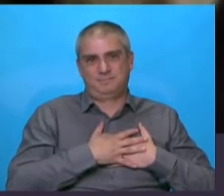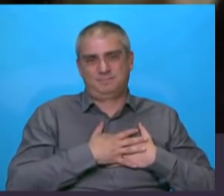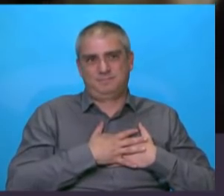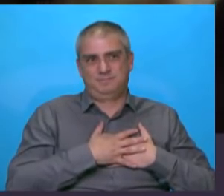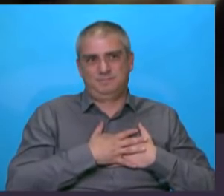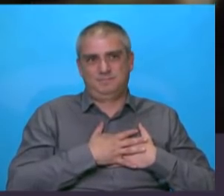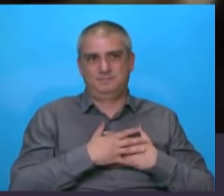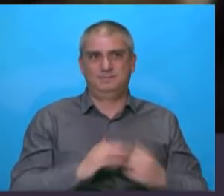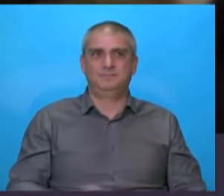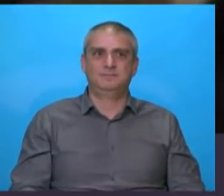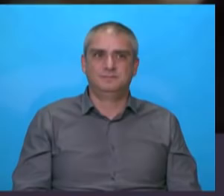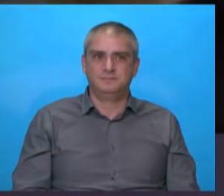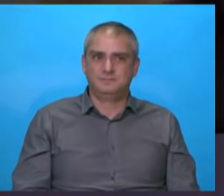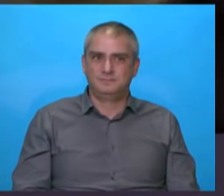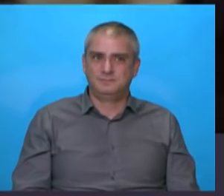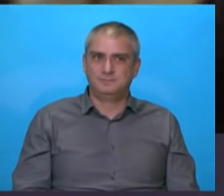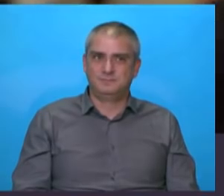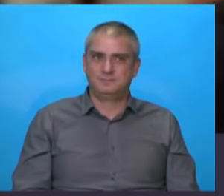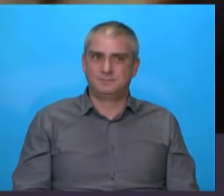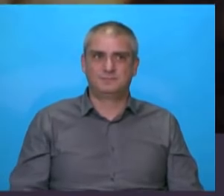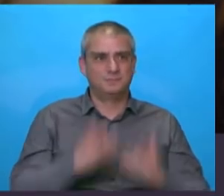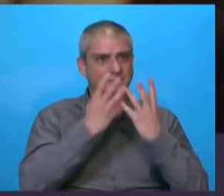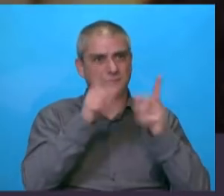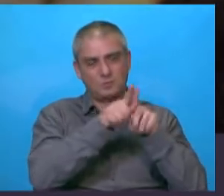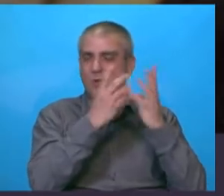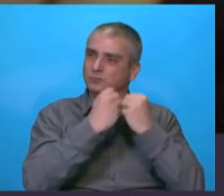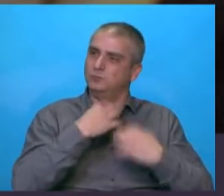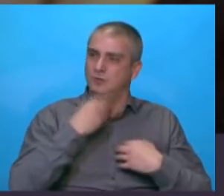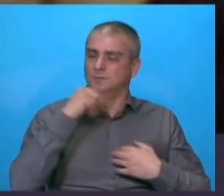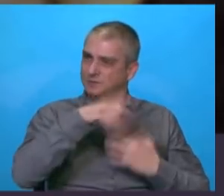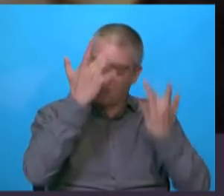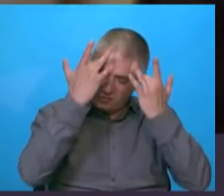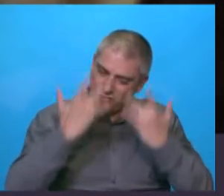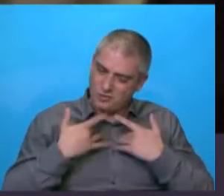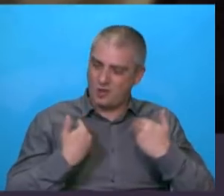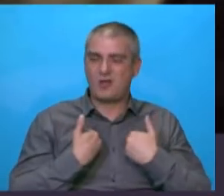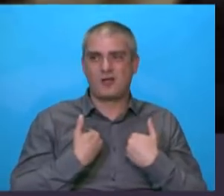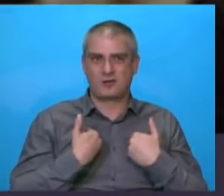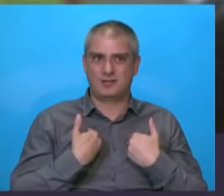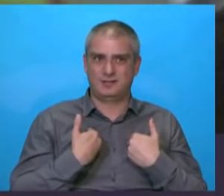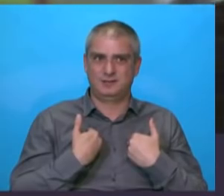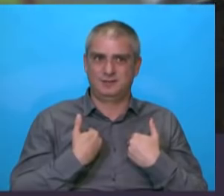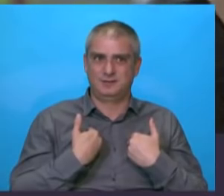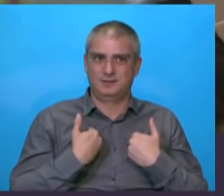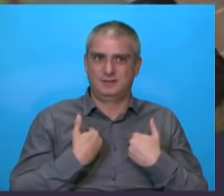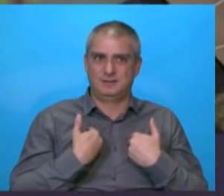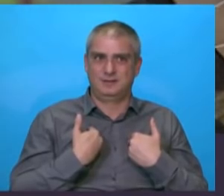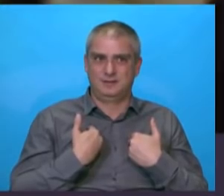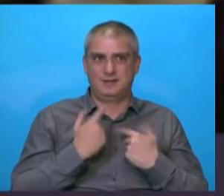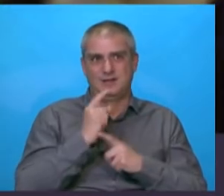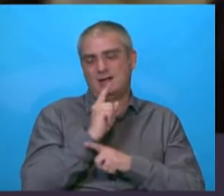בלב. זה, הם המשפחה שלי בארץ, הם דואגות לי, והרגע